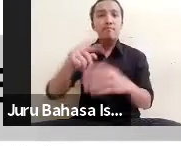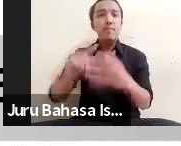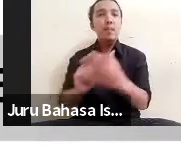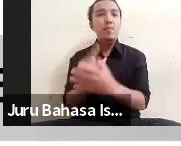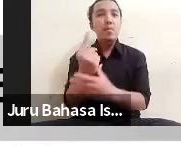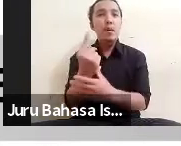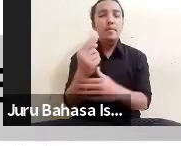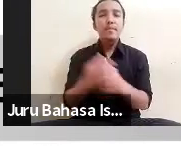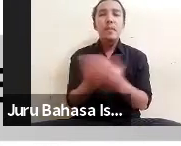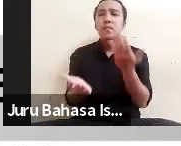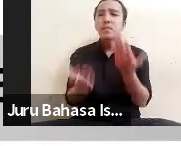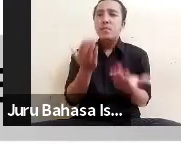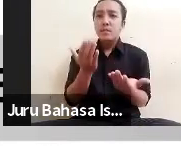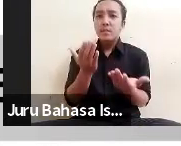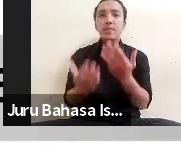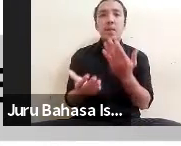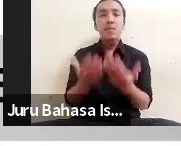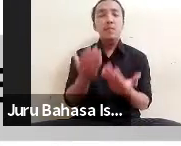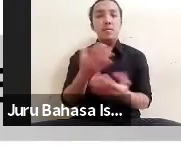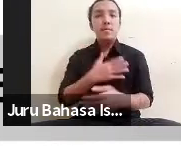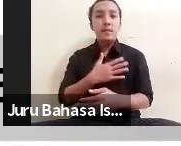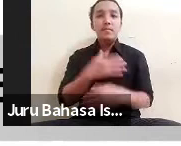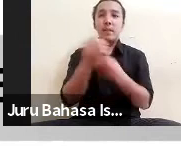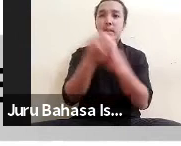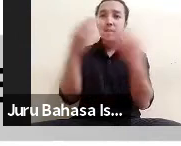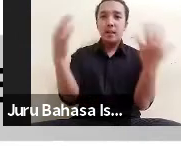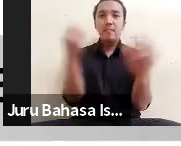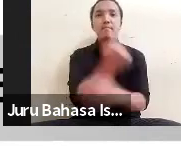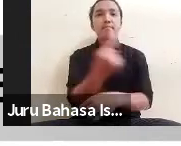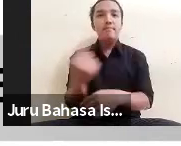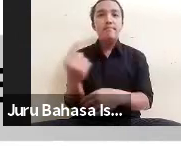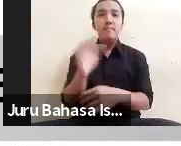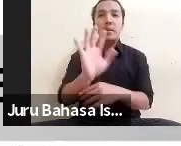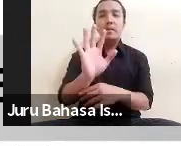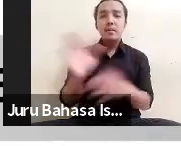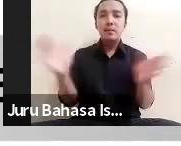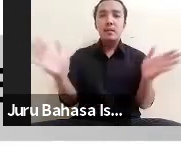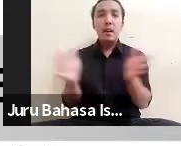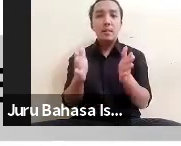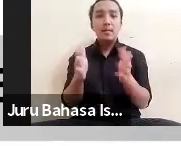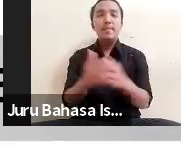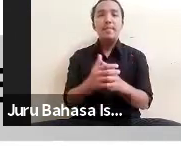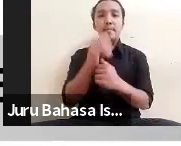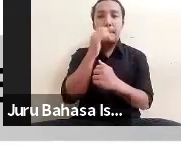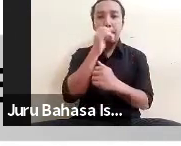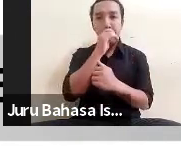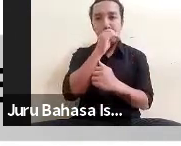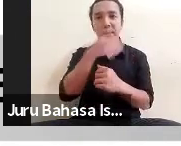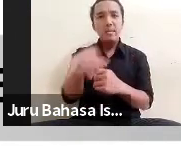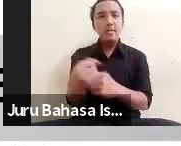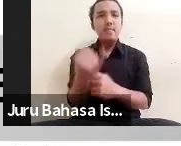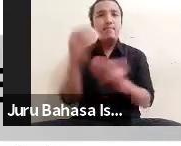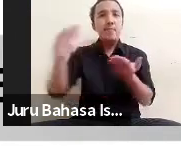mungkin saya jelaskan satu-satu supaya nanti lebih singkat gitu ya. Jadi data